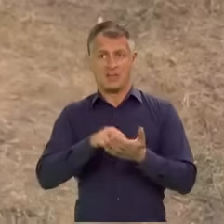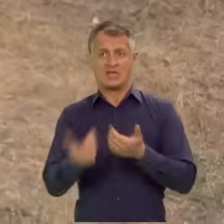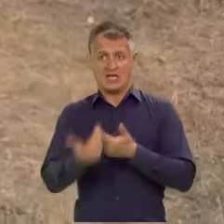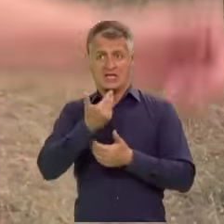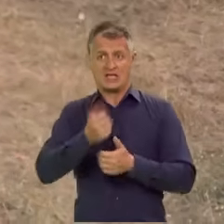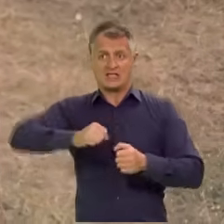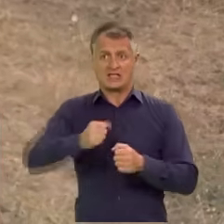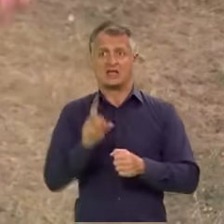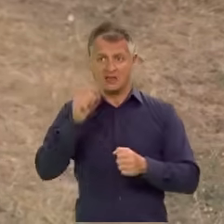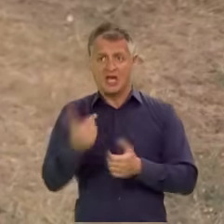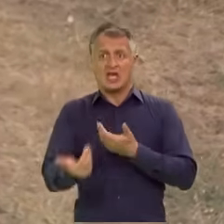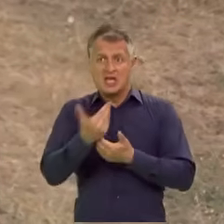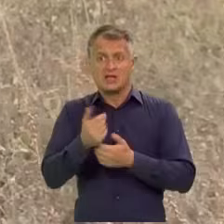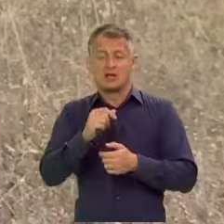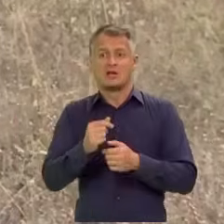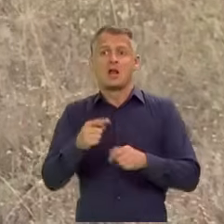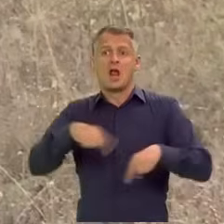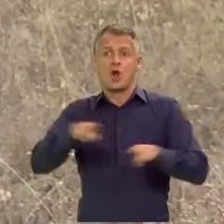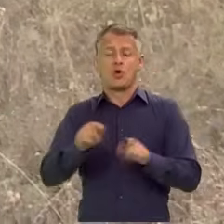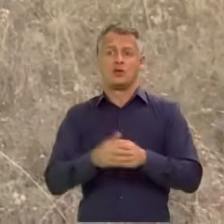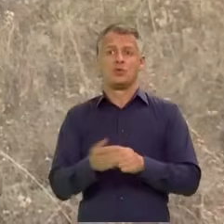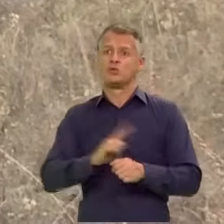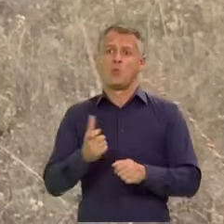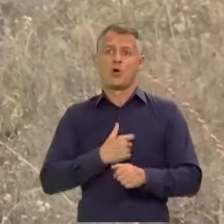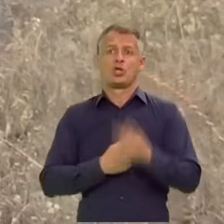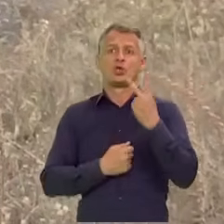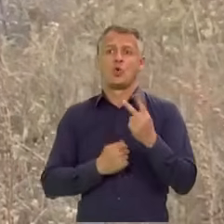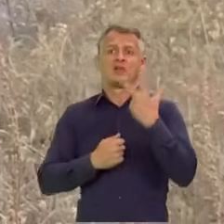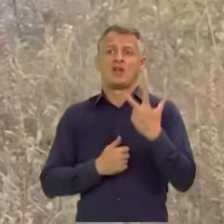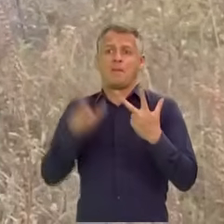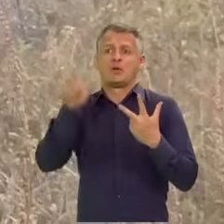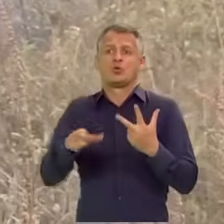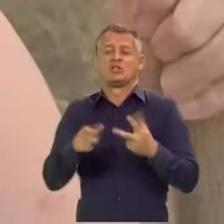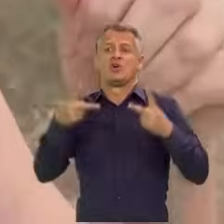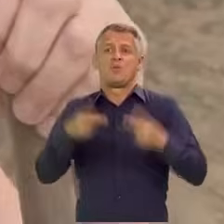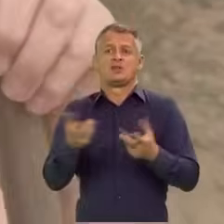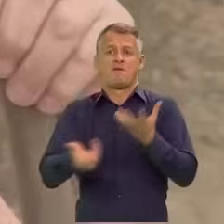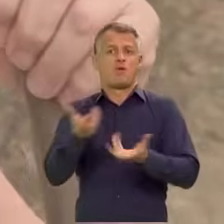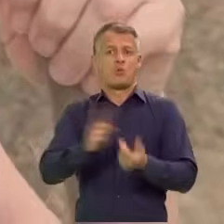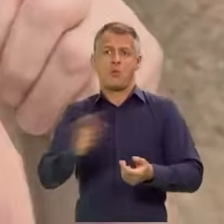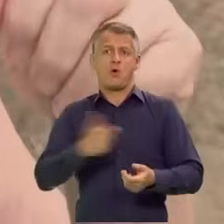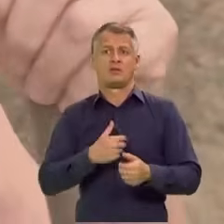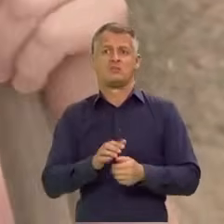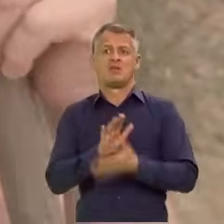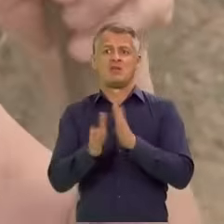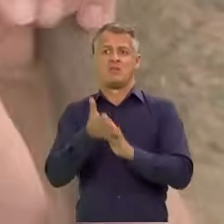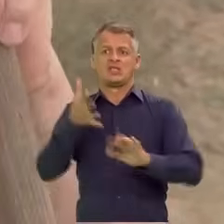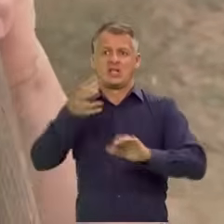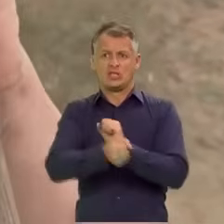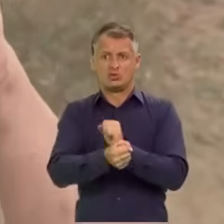noi. Deja e foc și în partea elantă. Nu se poate 2-3 oameni să sângă atâta nenorocire. Se duce via? Da.